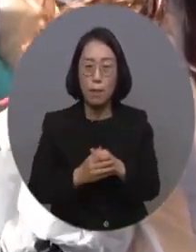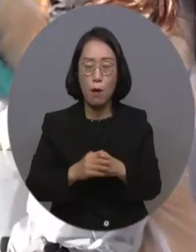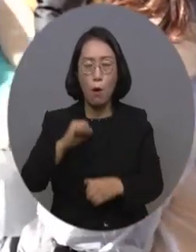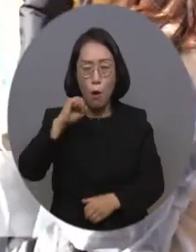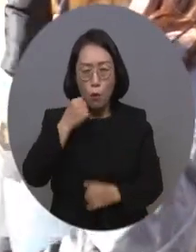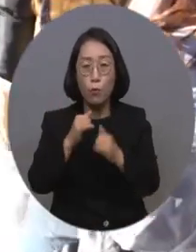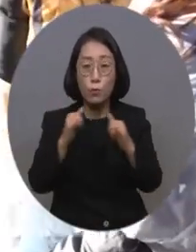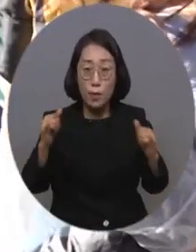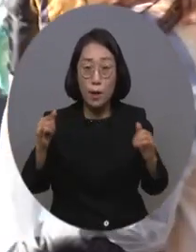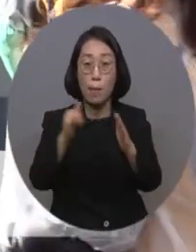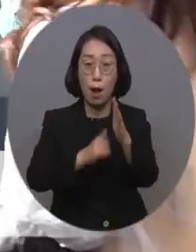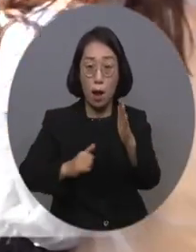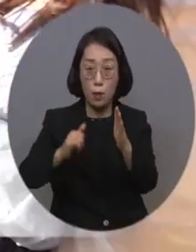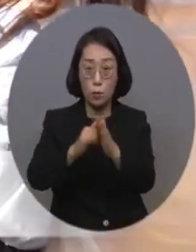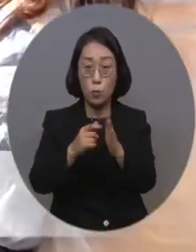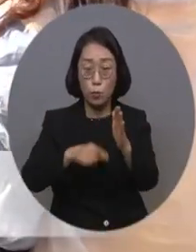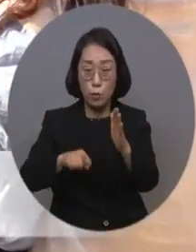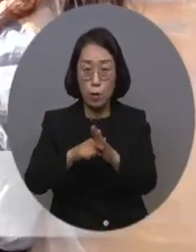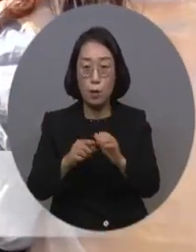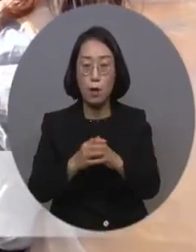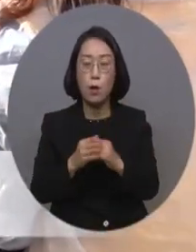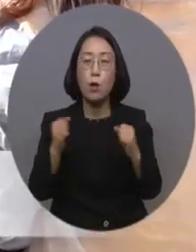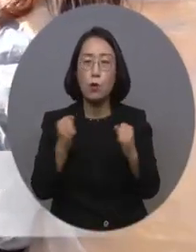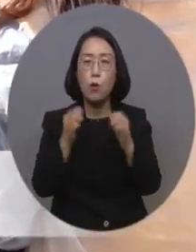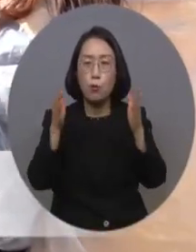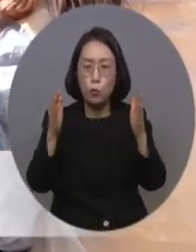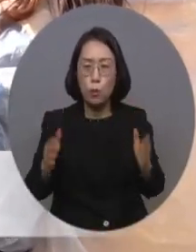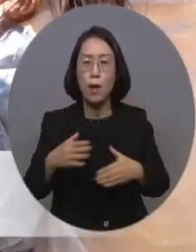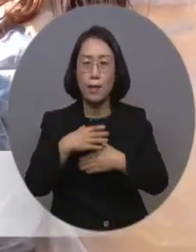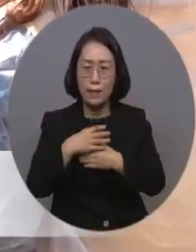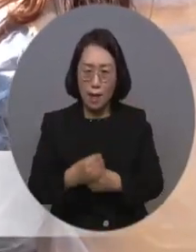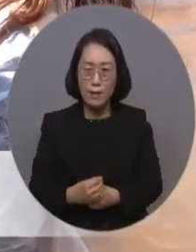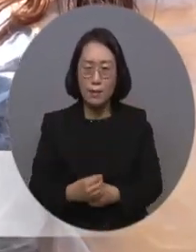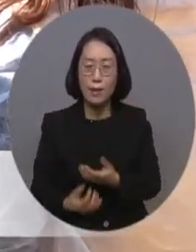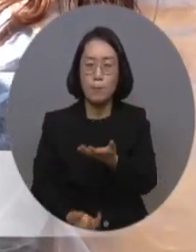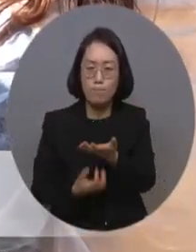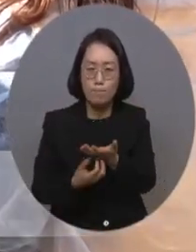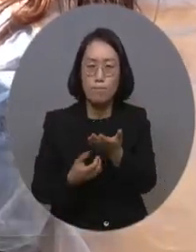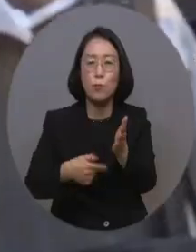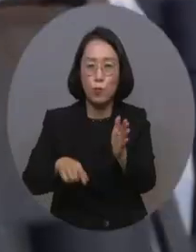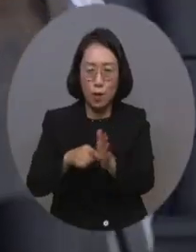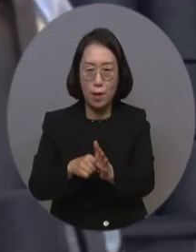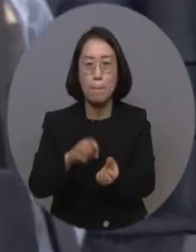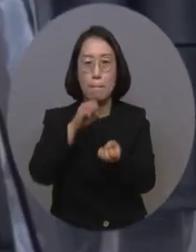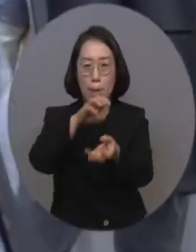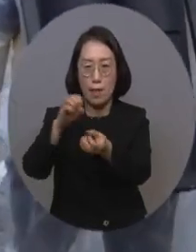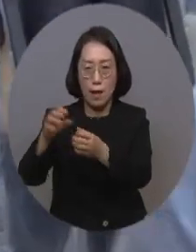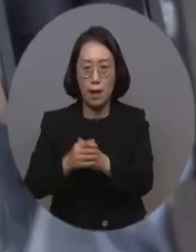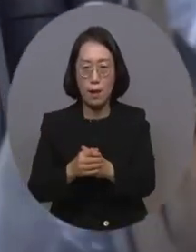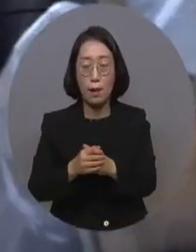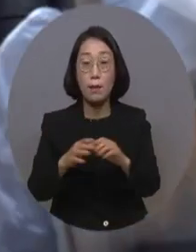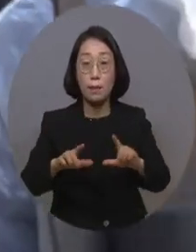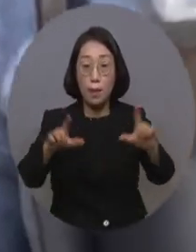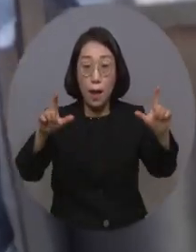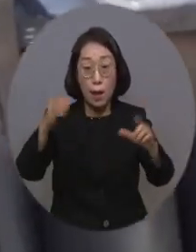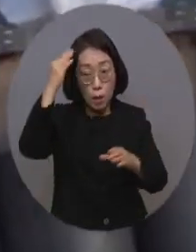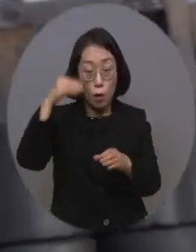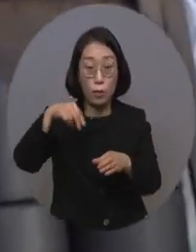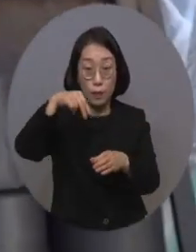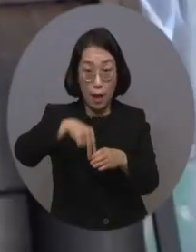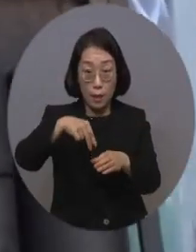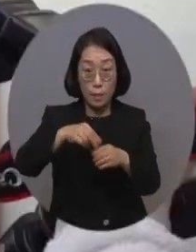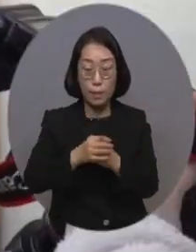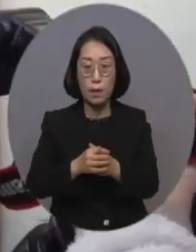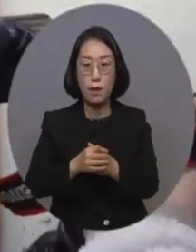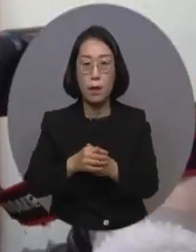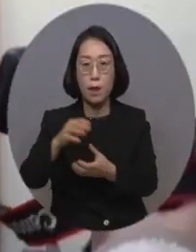소외된 계층이 올 겨울 한 해 동안은 정말 따스하게 났으면 좋겠습니다. 이번 행사에서는 연탄 5,000장을 기부